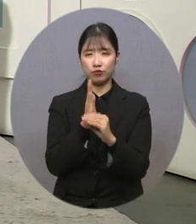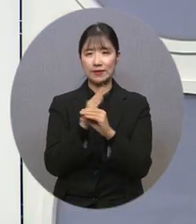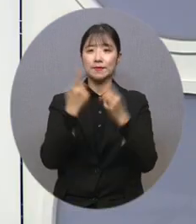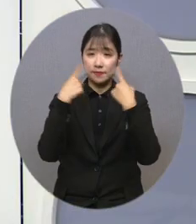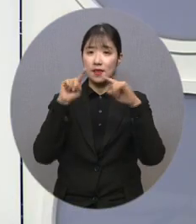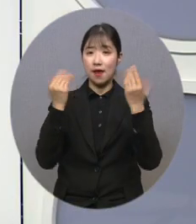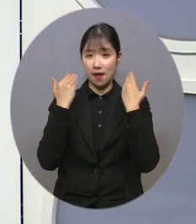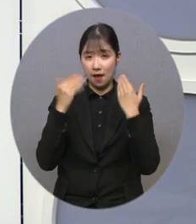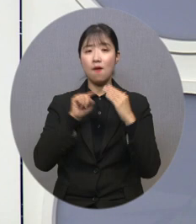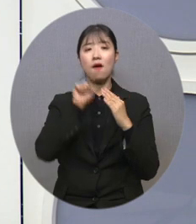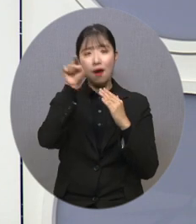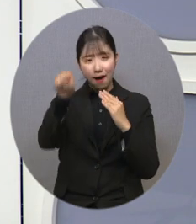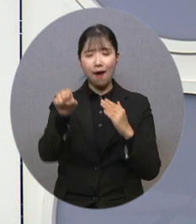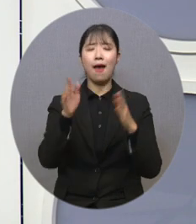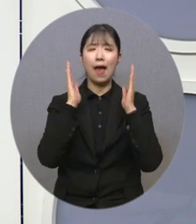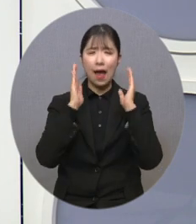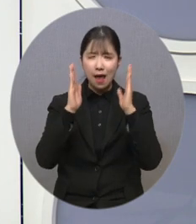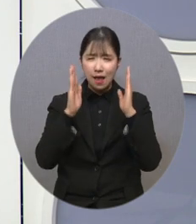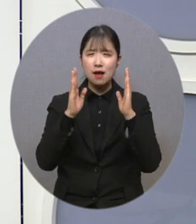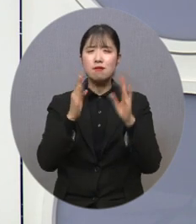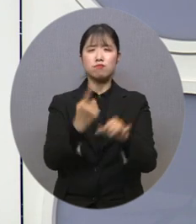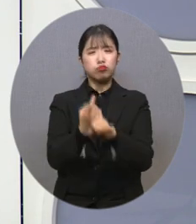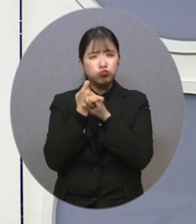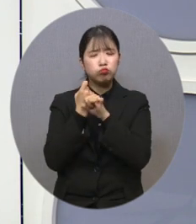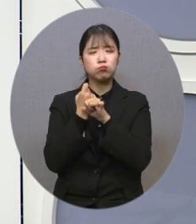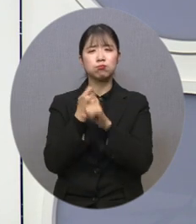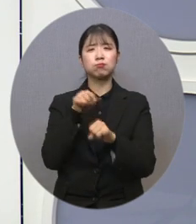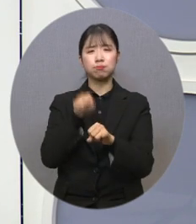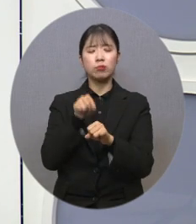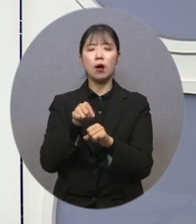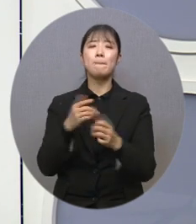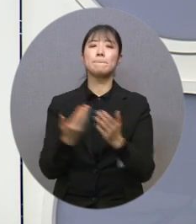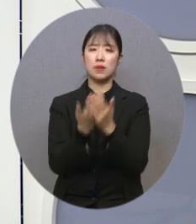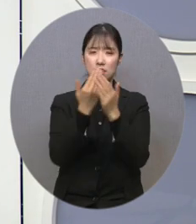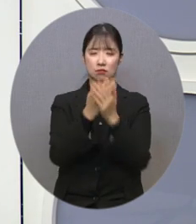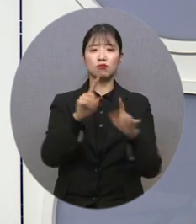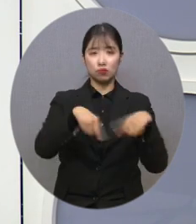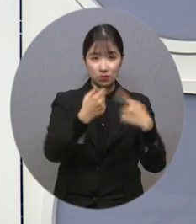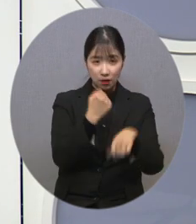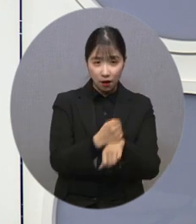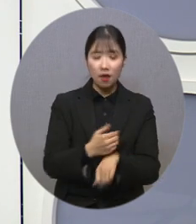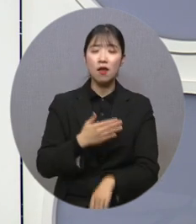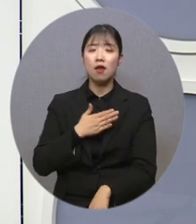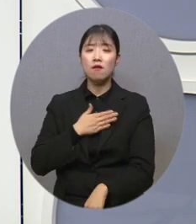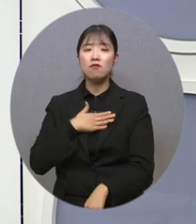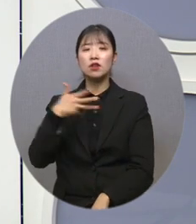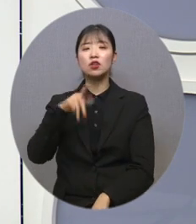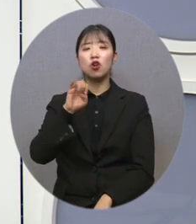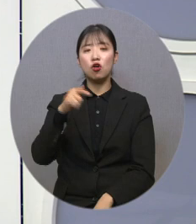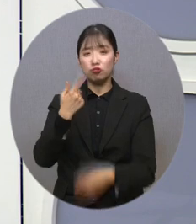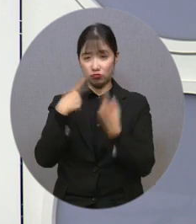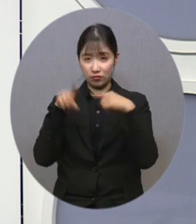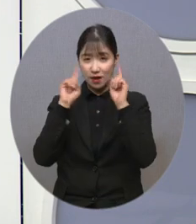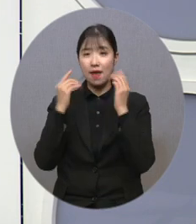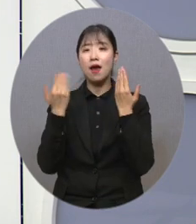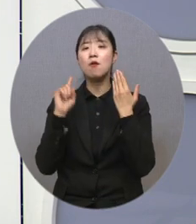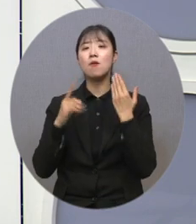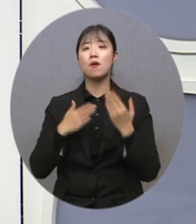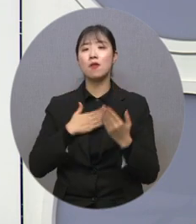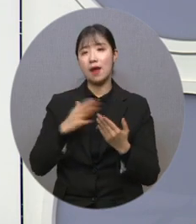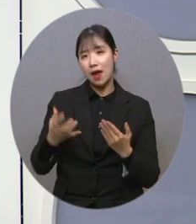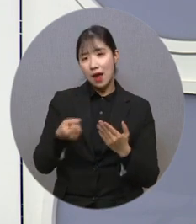가서 학문을 발전시키는 데 기여를 해야 되고 우리 청운대학 같은 경우는 자기가 가진